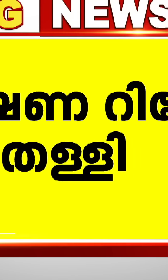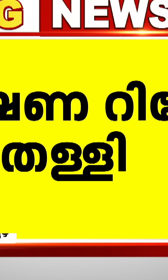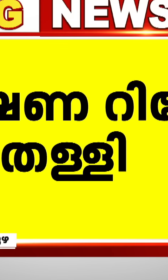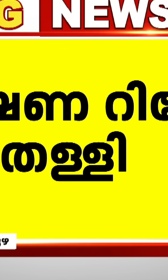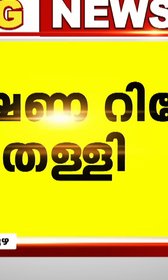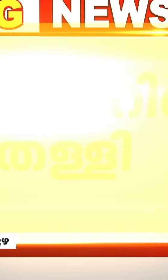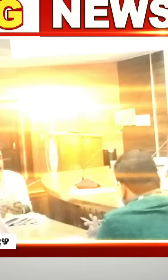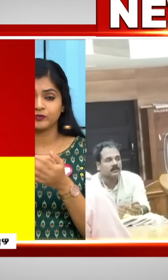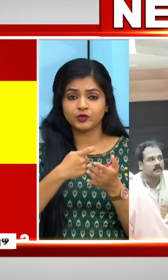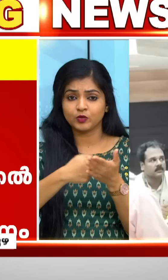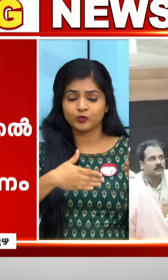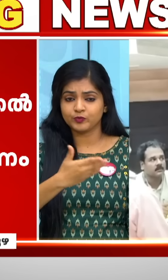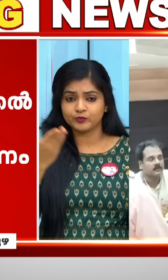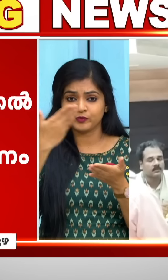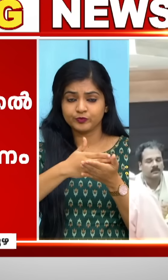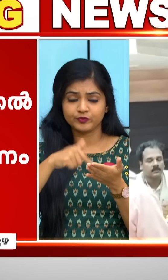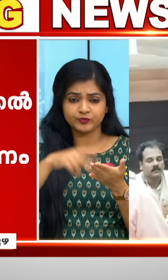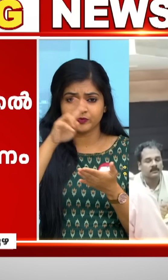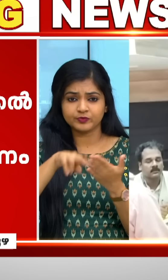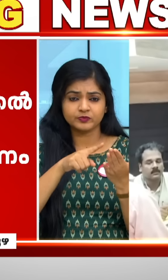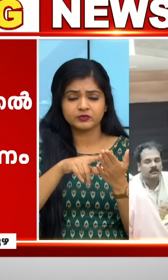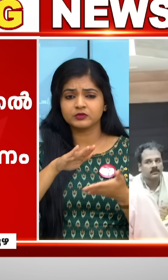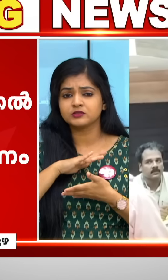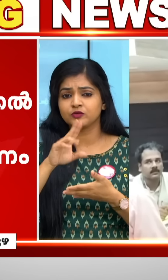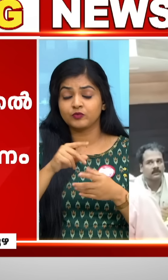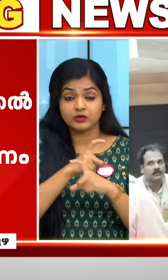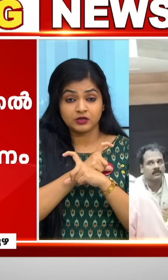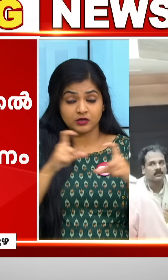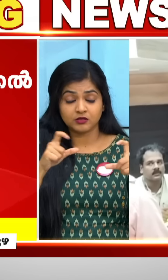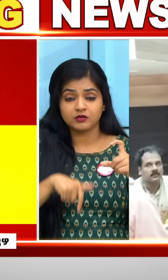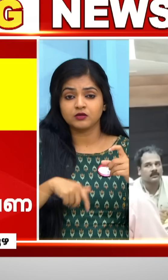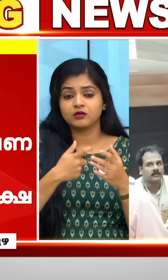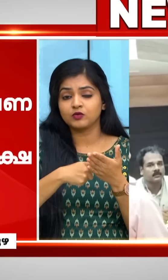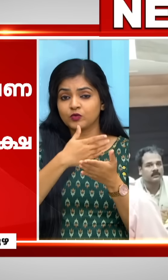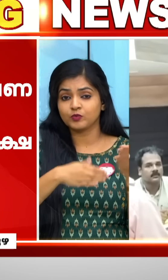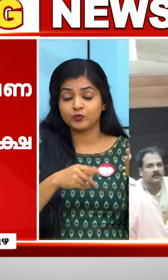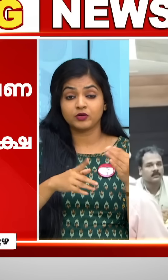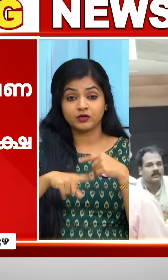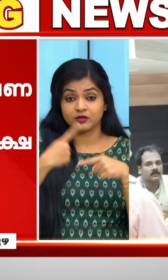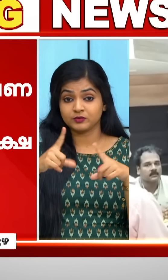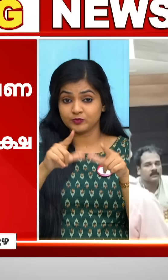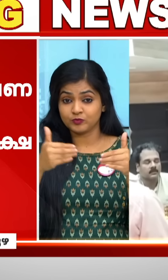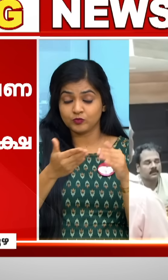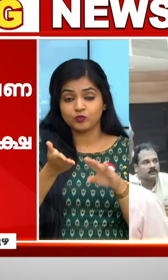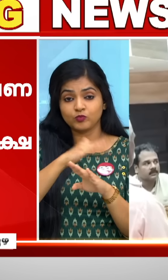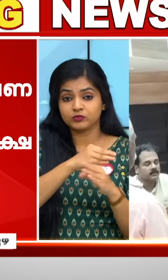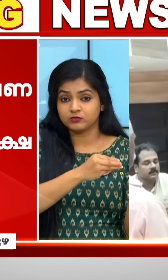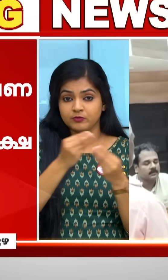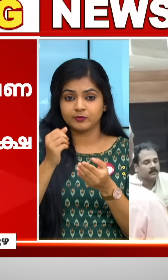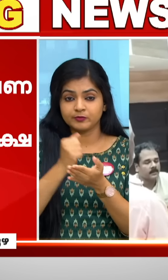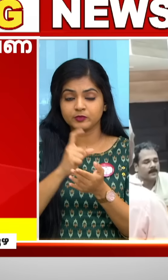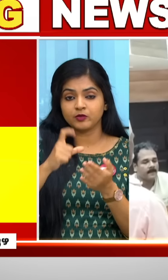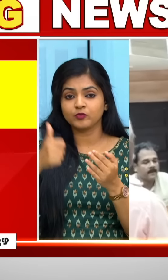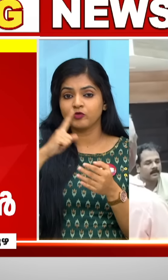ഈ റിപ്പോർട്ട് പരിഗണിച്ചത്. റിപ്പോർട്ട് തൃപ്തികരമല്ലെന്നും വിശദമായ റിപ്പോർട്ട് അടുത്ത സിറ്റിംഗിന് മുമ്പ് നൽകണമെന്നും കമ്മീഷൻ കർശന നിർദ്ദേശം നൽകിയിട്ടുണ്ട്.